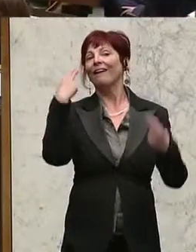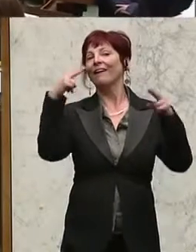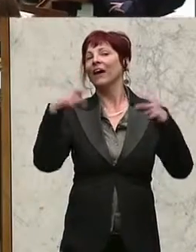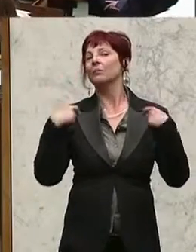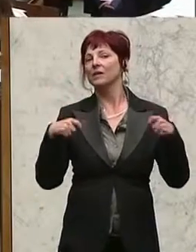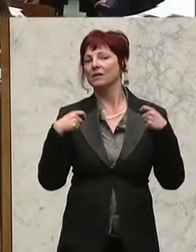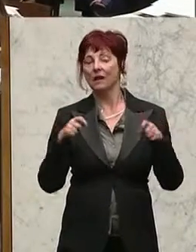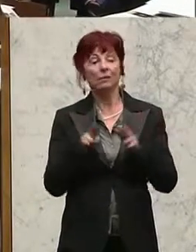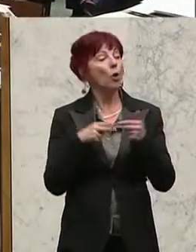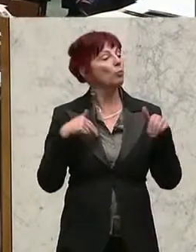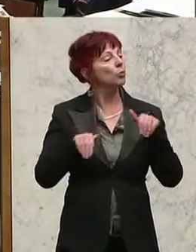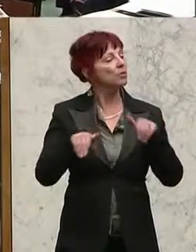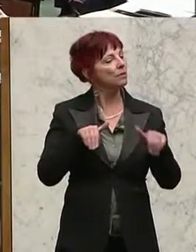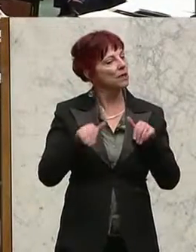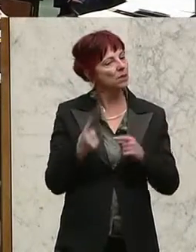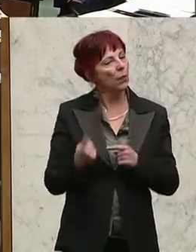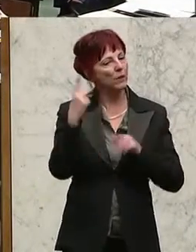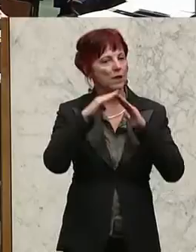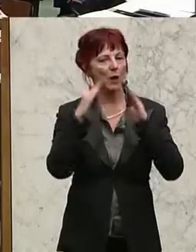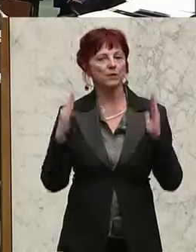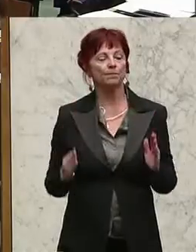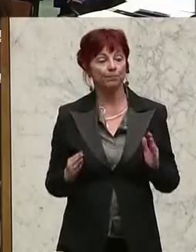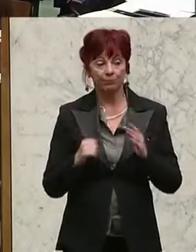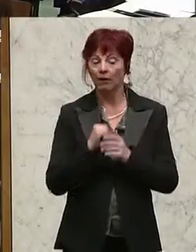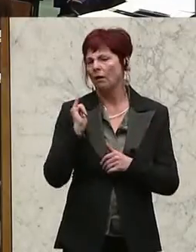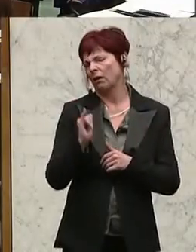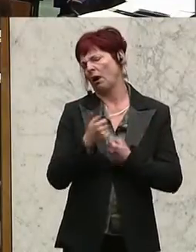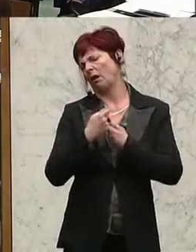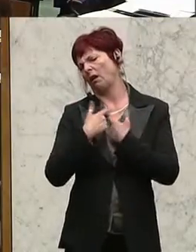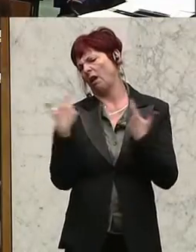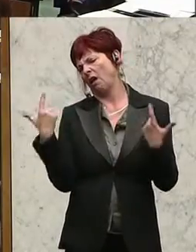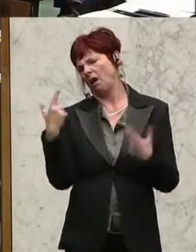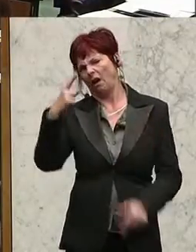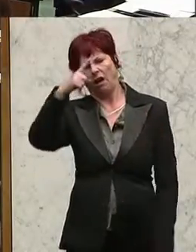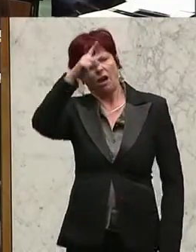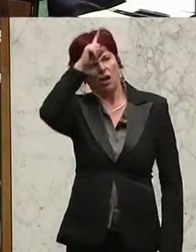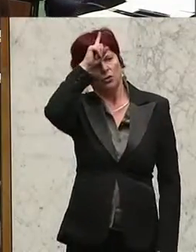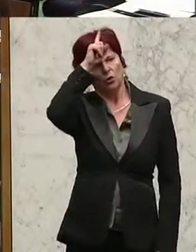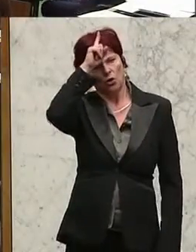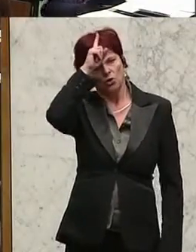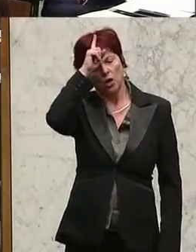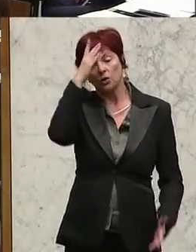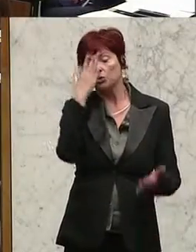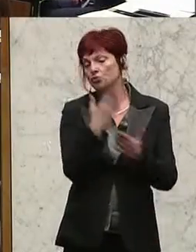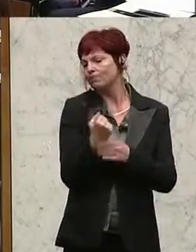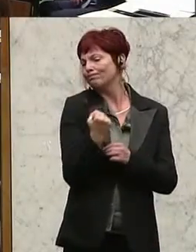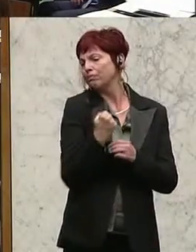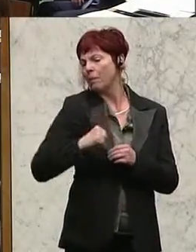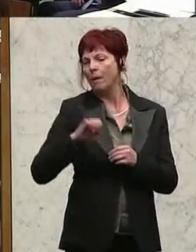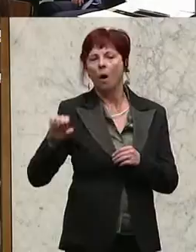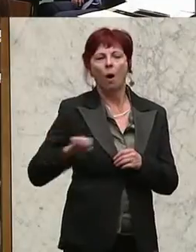Bürgerinnen. Und von dort gibt es direkt den Kontakt zu allen Petitionen, die zu unterschreiben aufliegen.